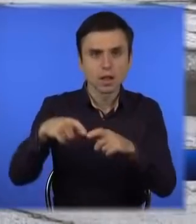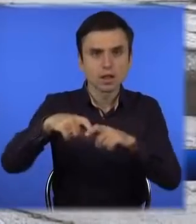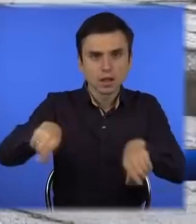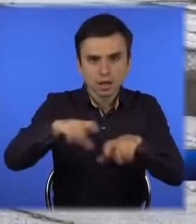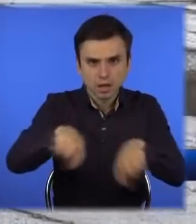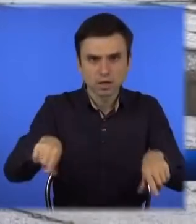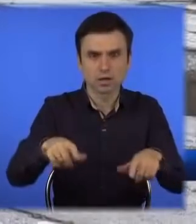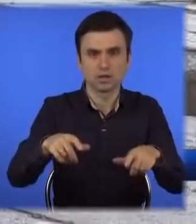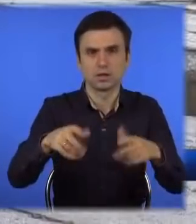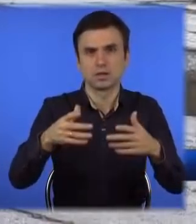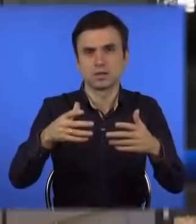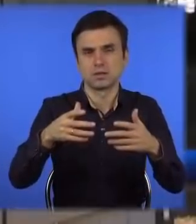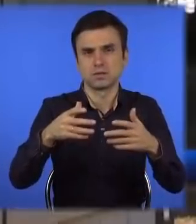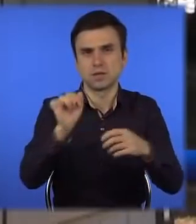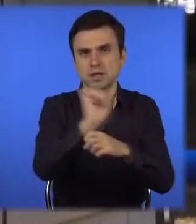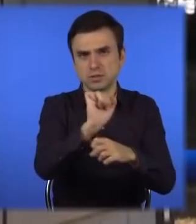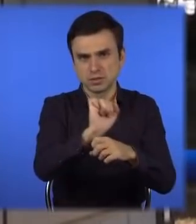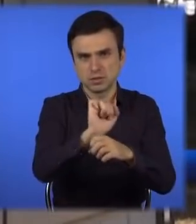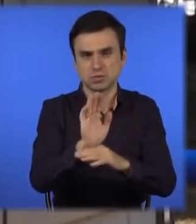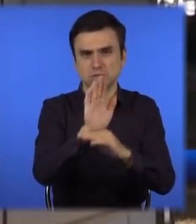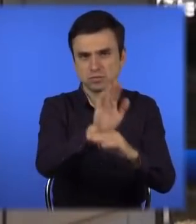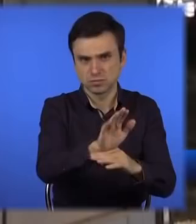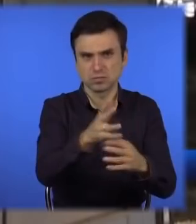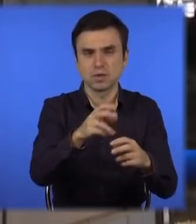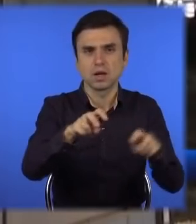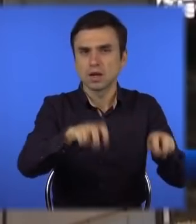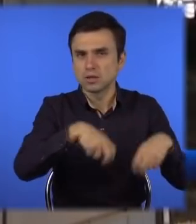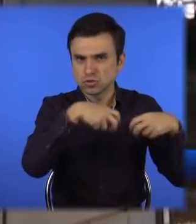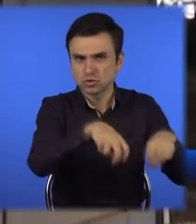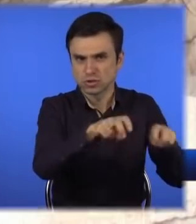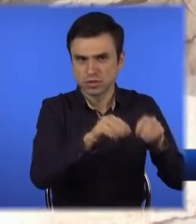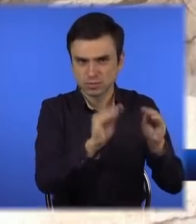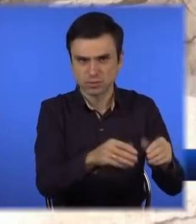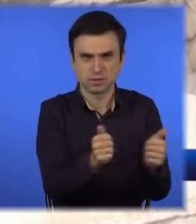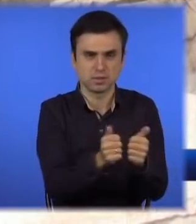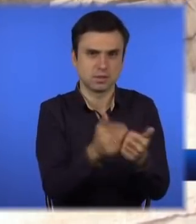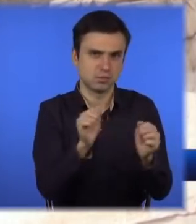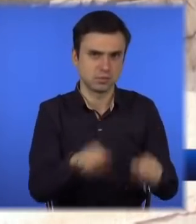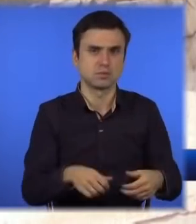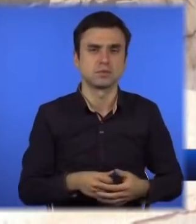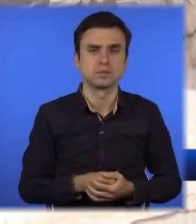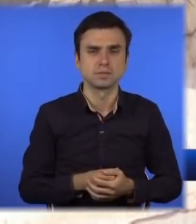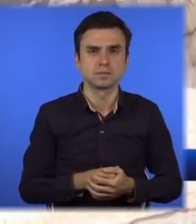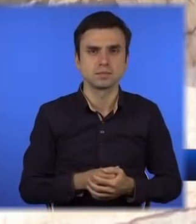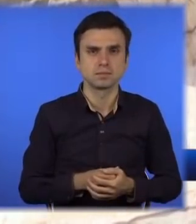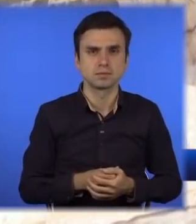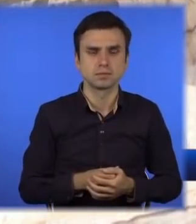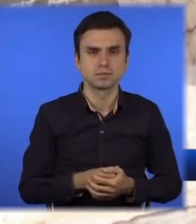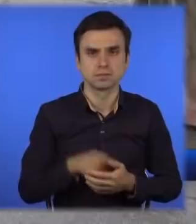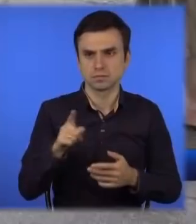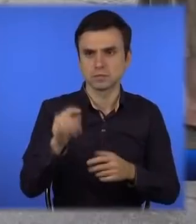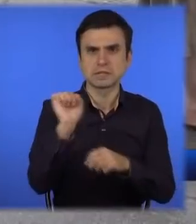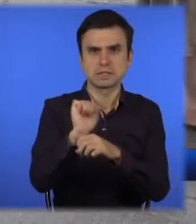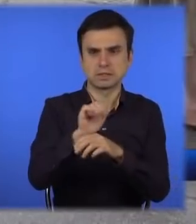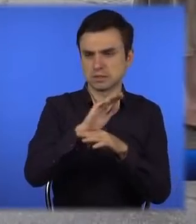за то, чтобы и был магазин. Споруда зупинки «Суха Балка» зареєстрована на ФОП «Денисюк», так говорять власники